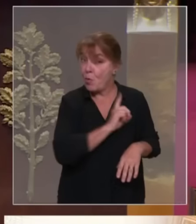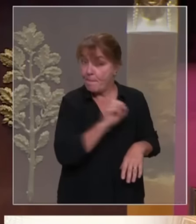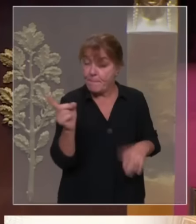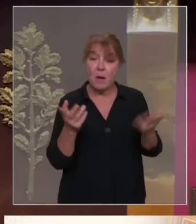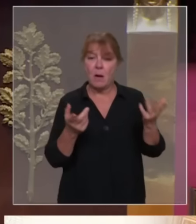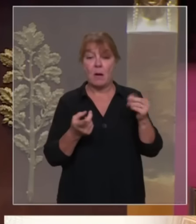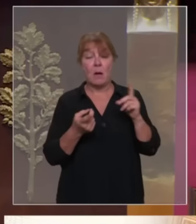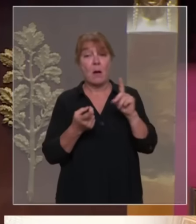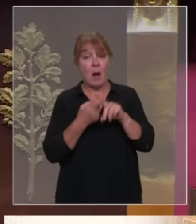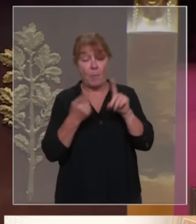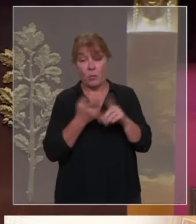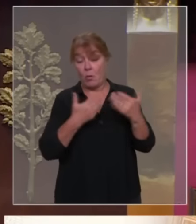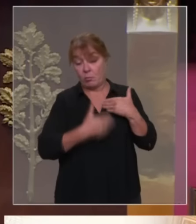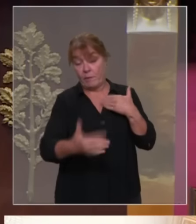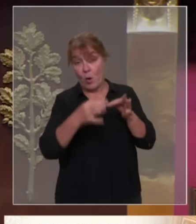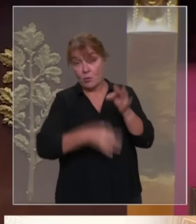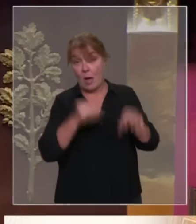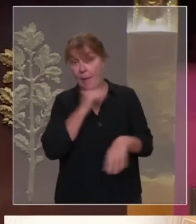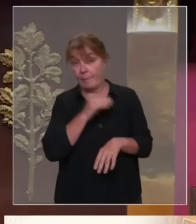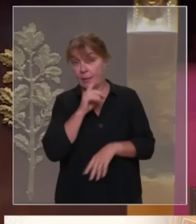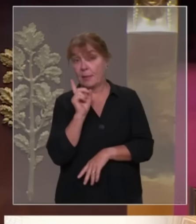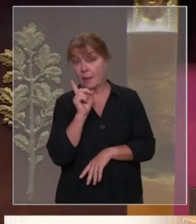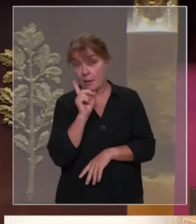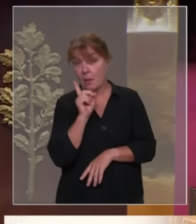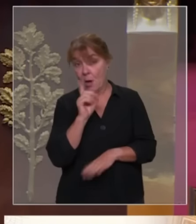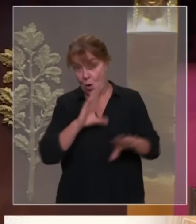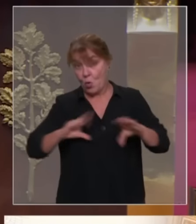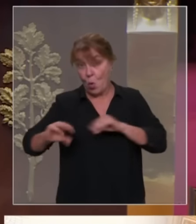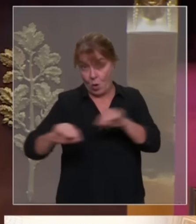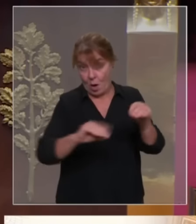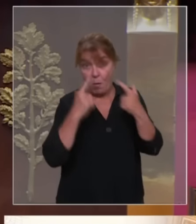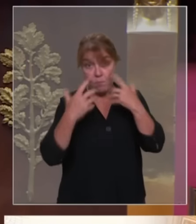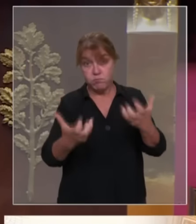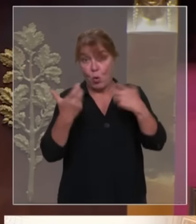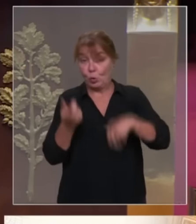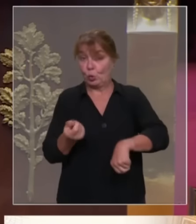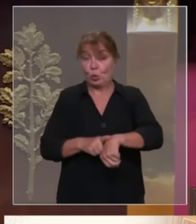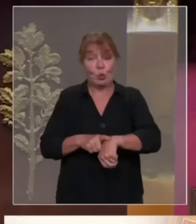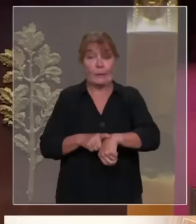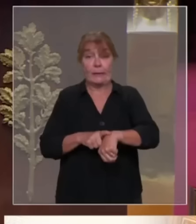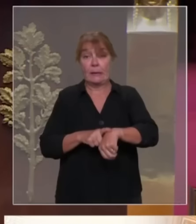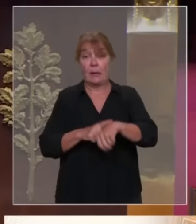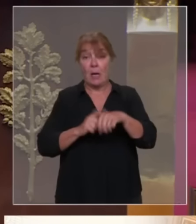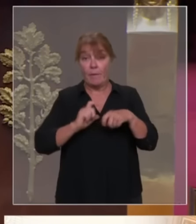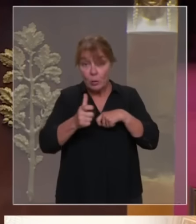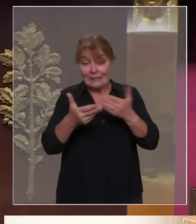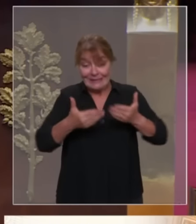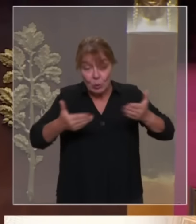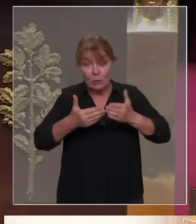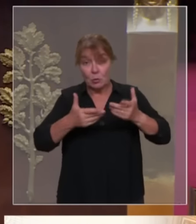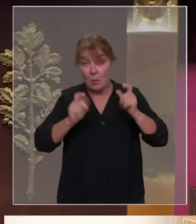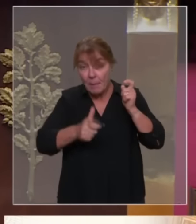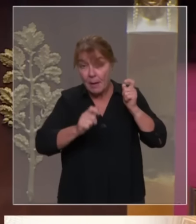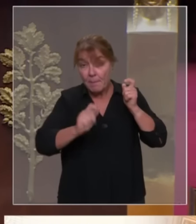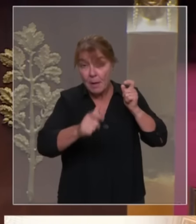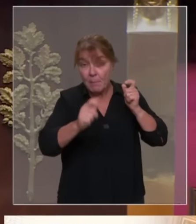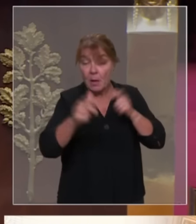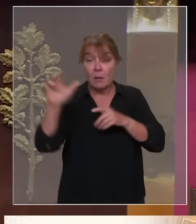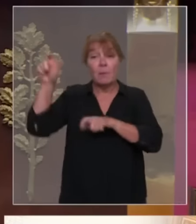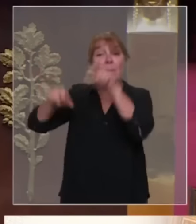résultats doivent être rapides et concrets, visibles, avec des points de situation réguliers. Les